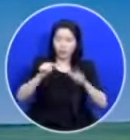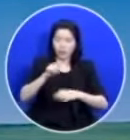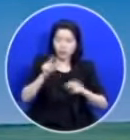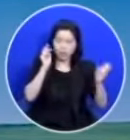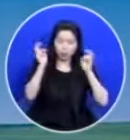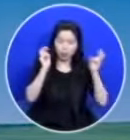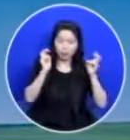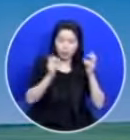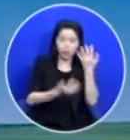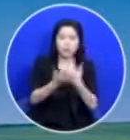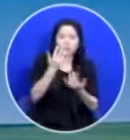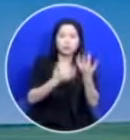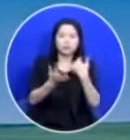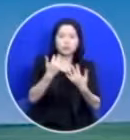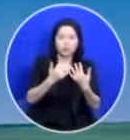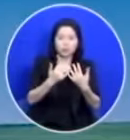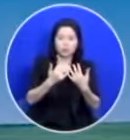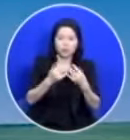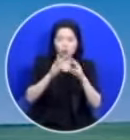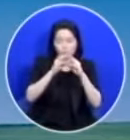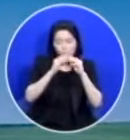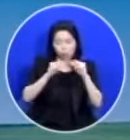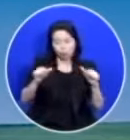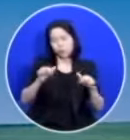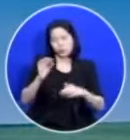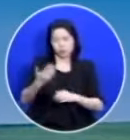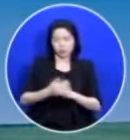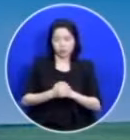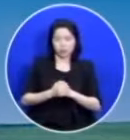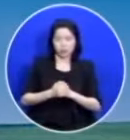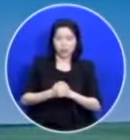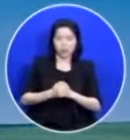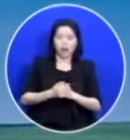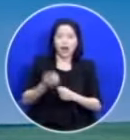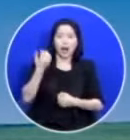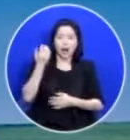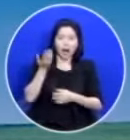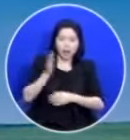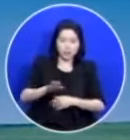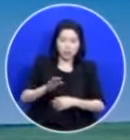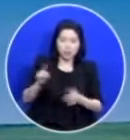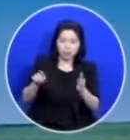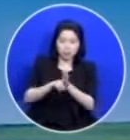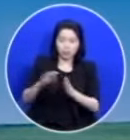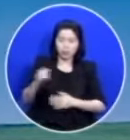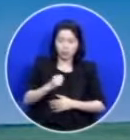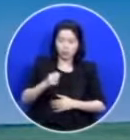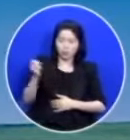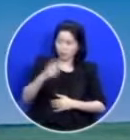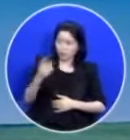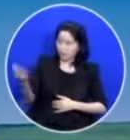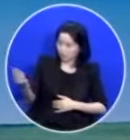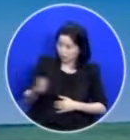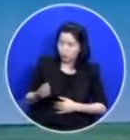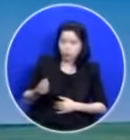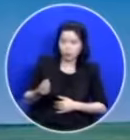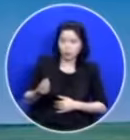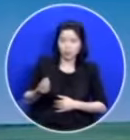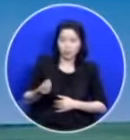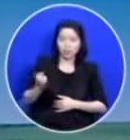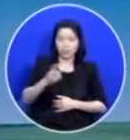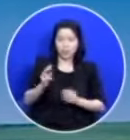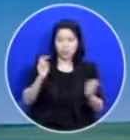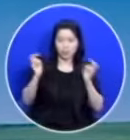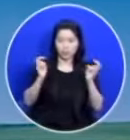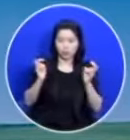불서 한줌에 제가 된 거예요 그래도 믿음을 갖고 다시 대출을 받아서 또 기업을 시작했습니다